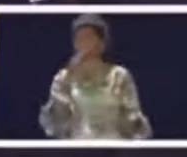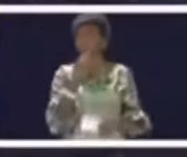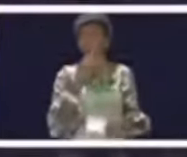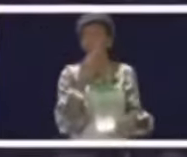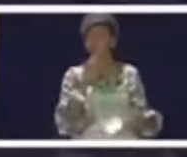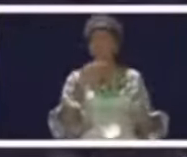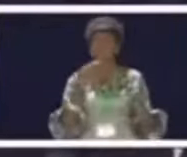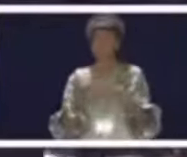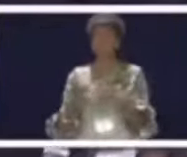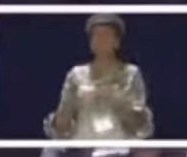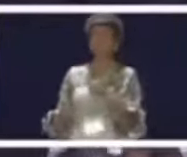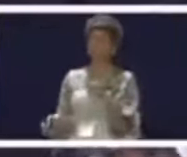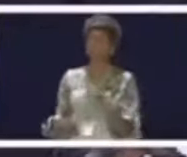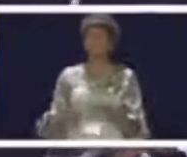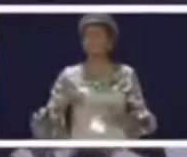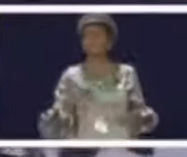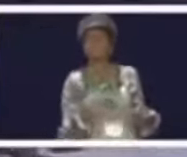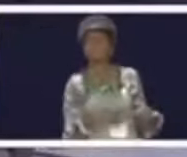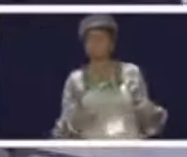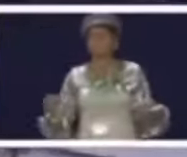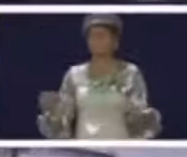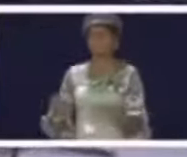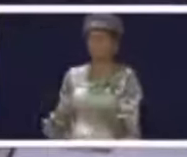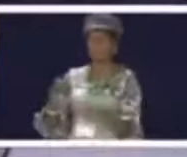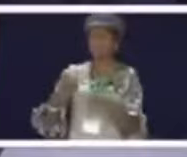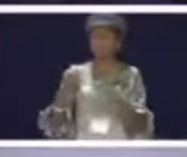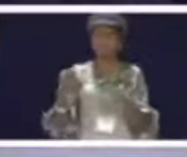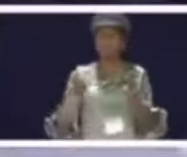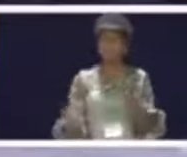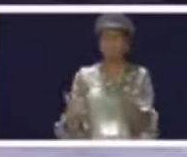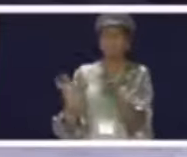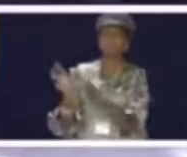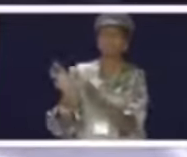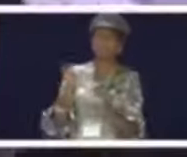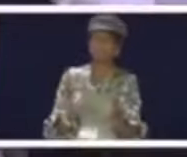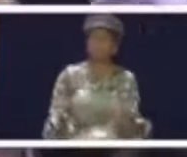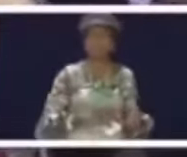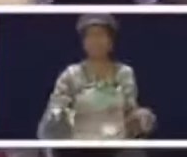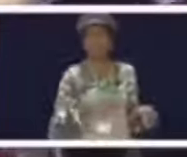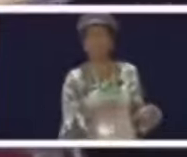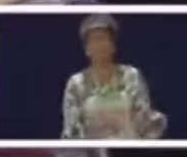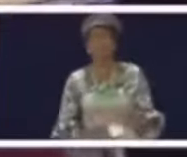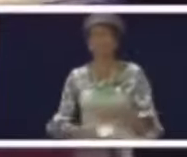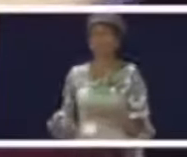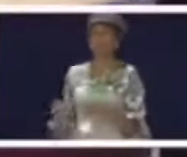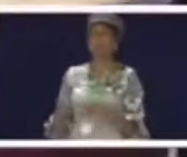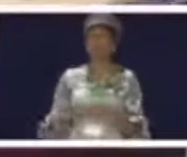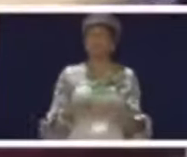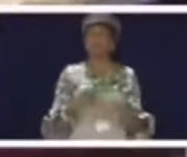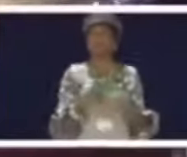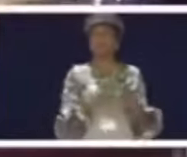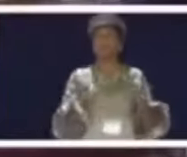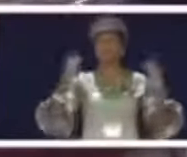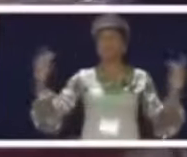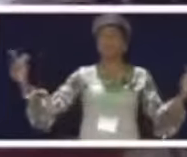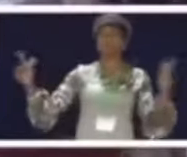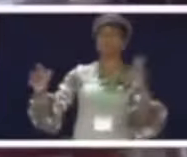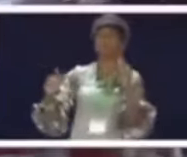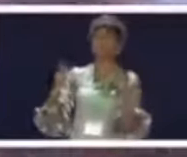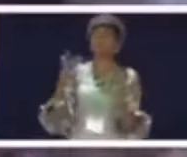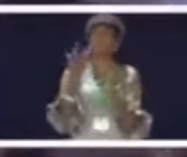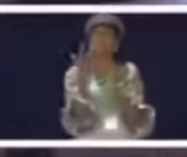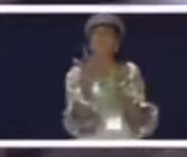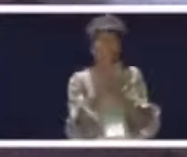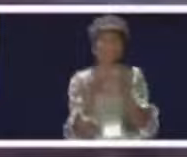Kò sọ́rúkọ tó dùn lẹ́nu bí orúkọ rẹ̀. Ọlọ́wọ́ gbọgbọrọ. Ọlọ́wọ́